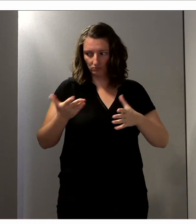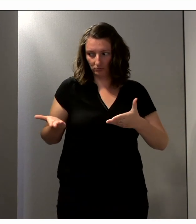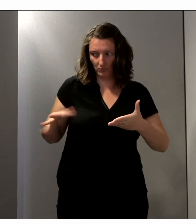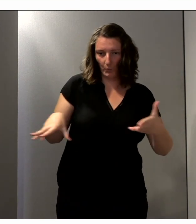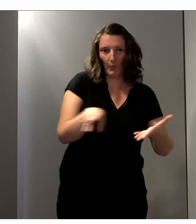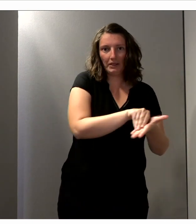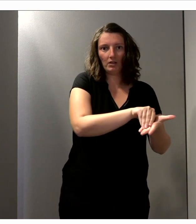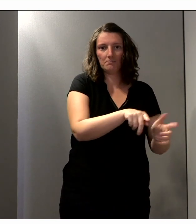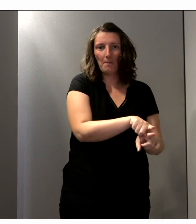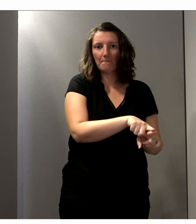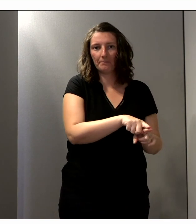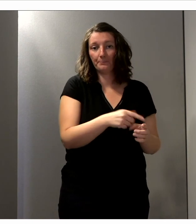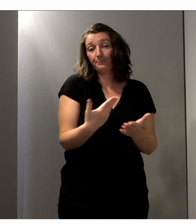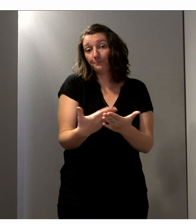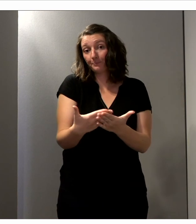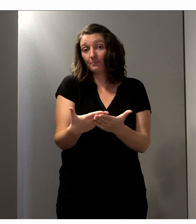ça